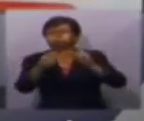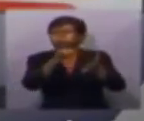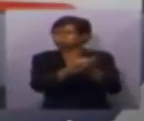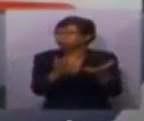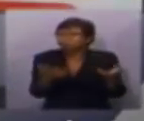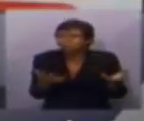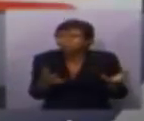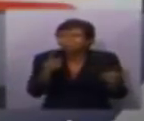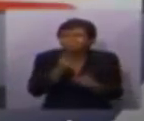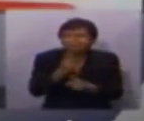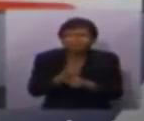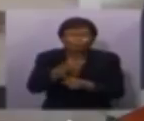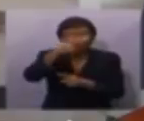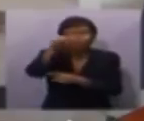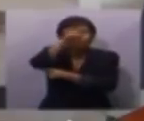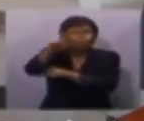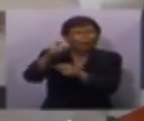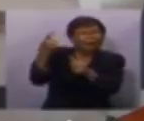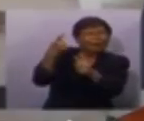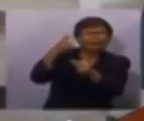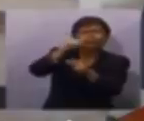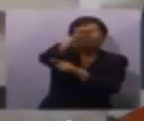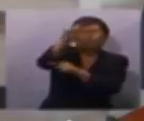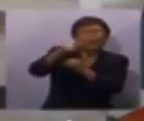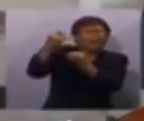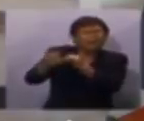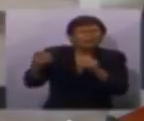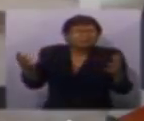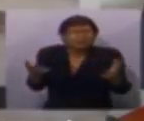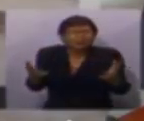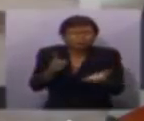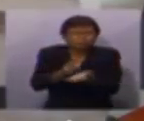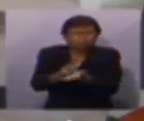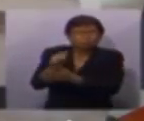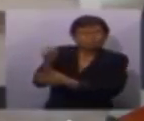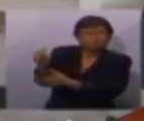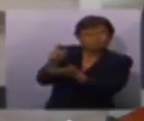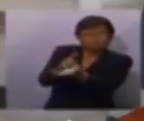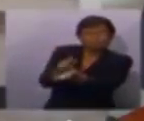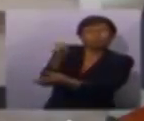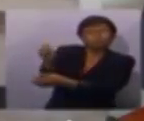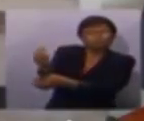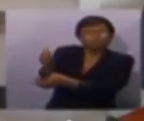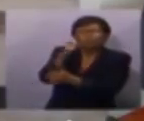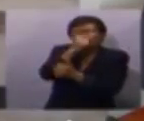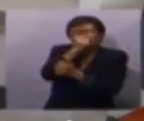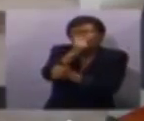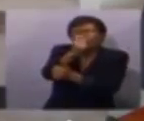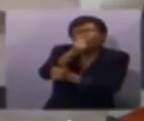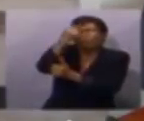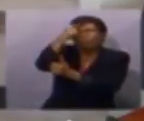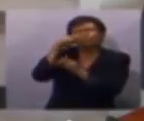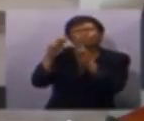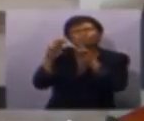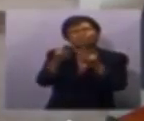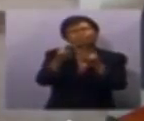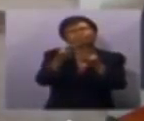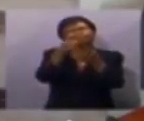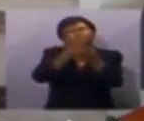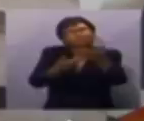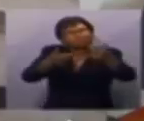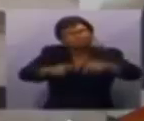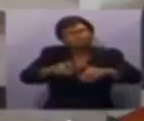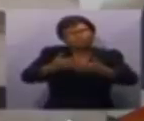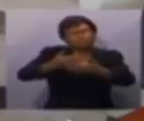situ. Ya, untuk soalan terakhir ini, bagaimana doktor sendiri tertarik untuk melihat